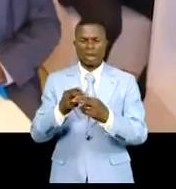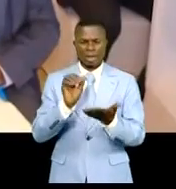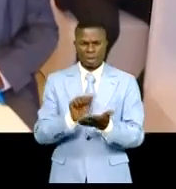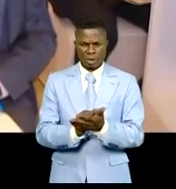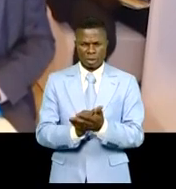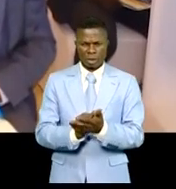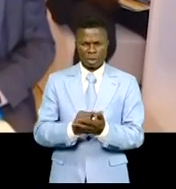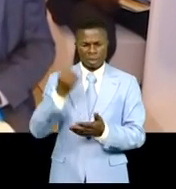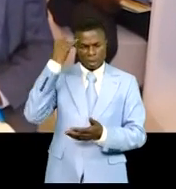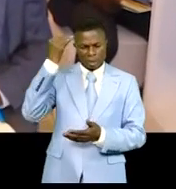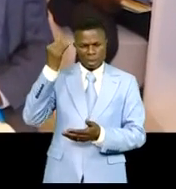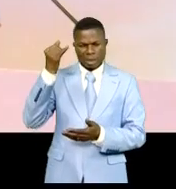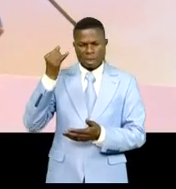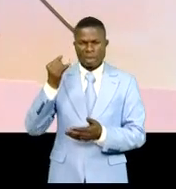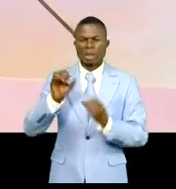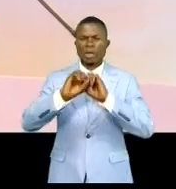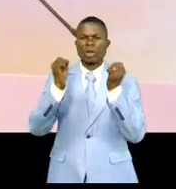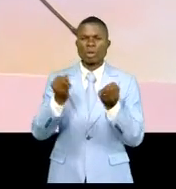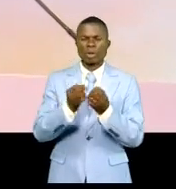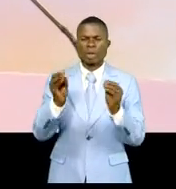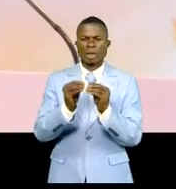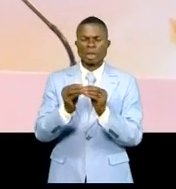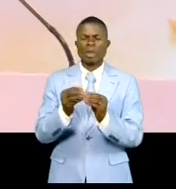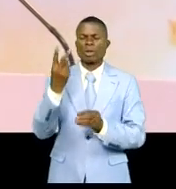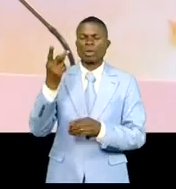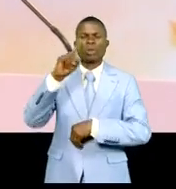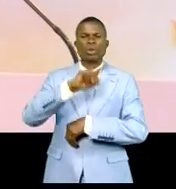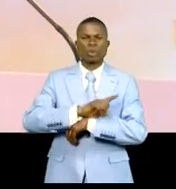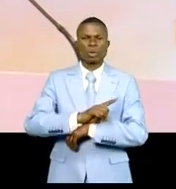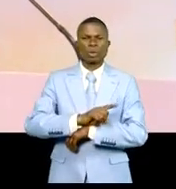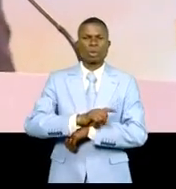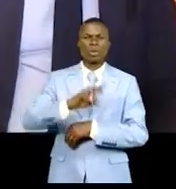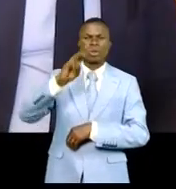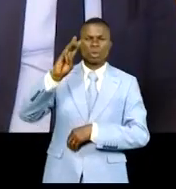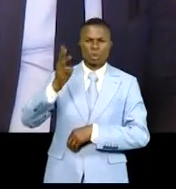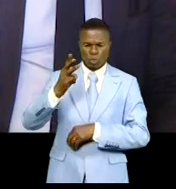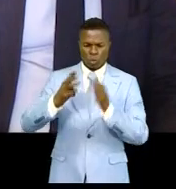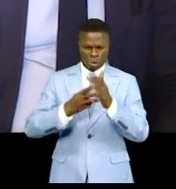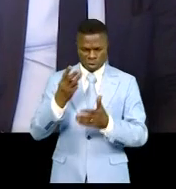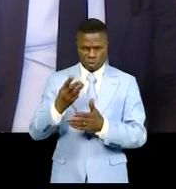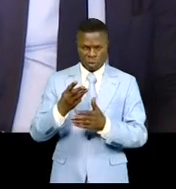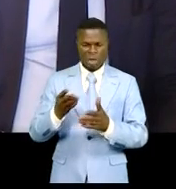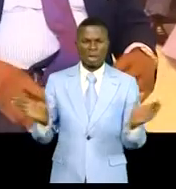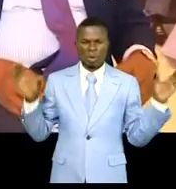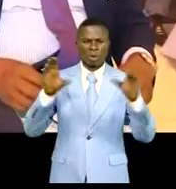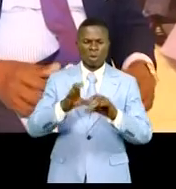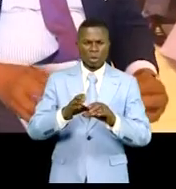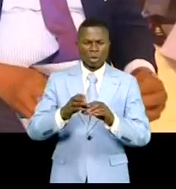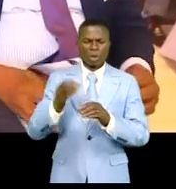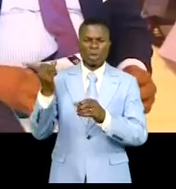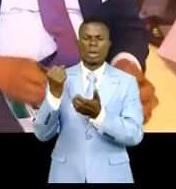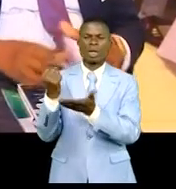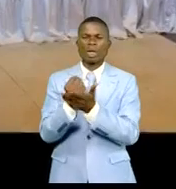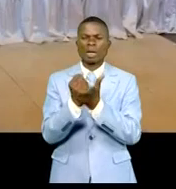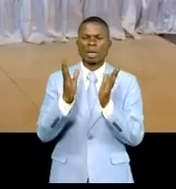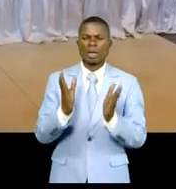de Capline Consulting, un atelier de 2 jours et 3e dans son genre a rassemblé les opérateurs